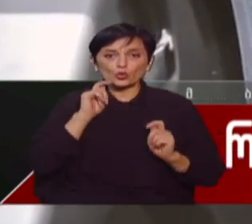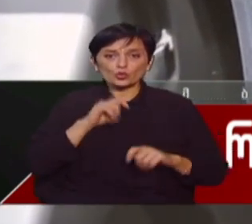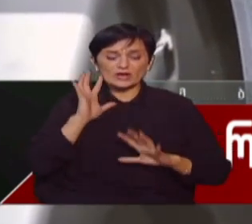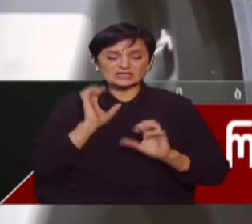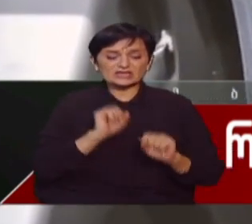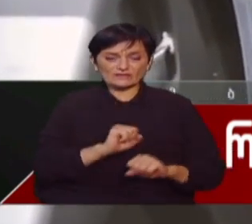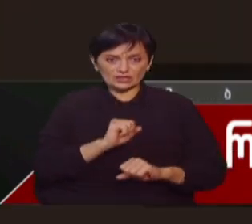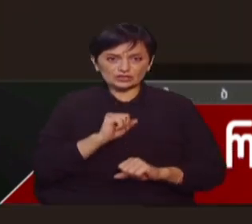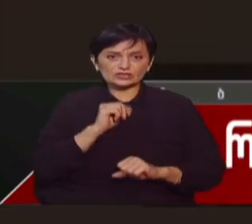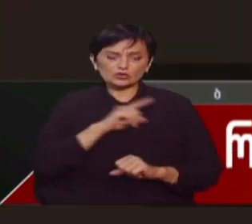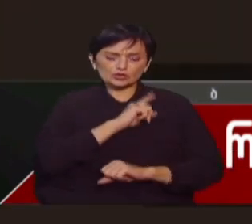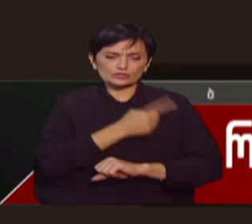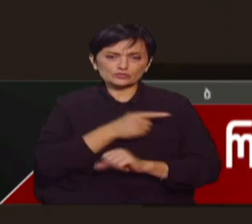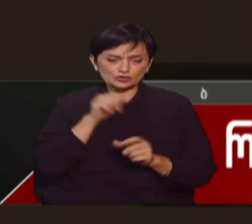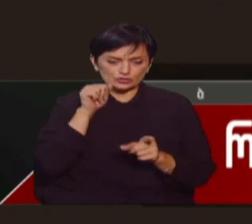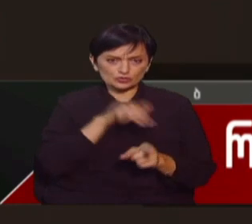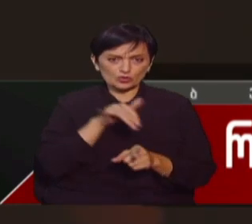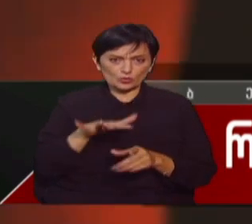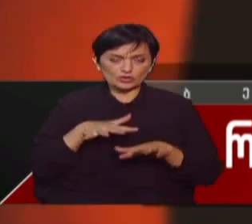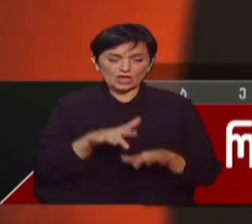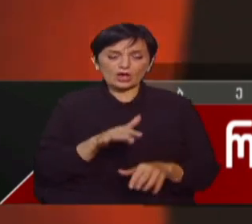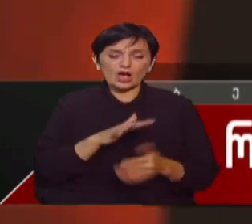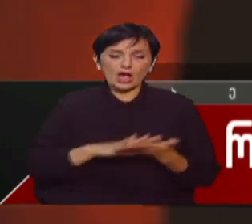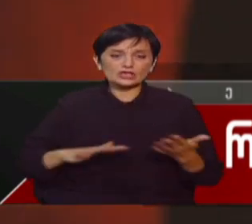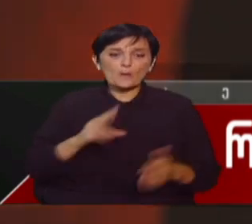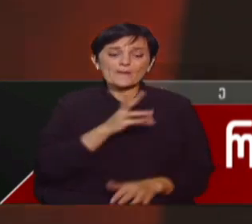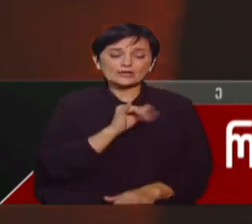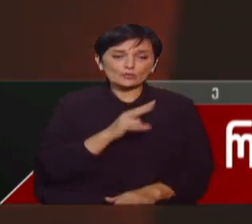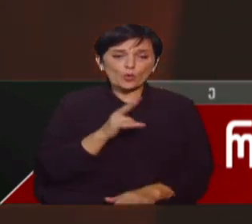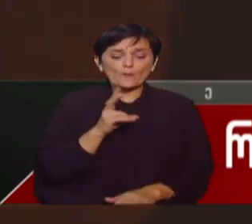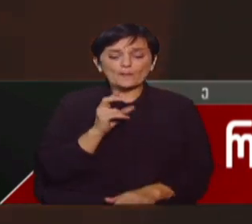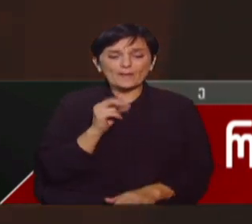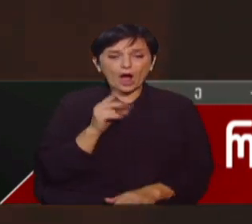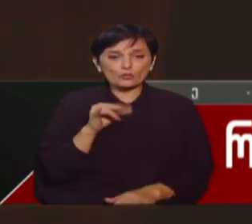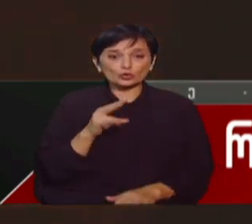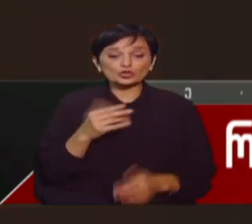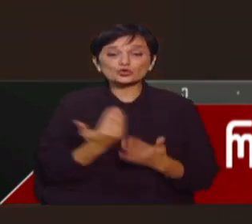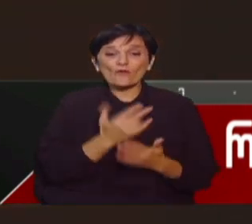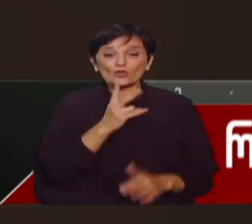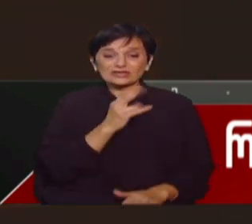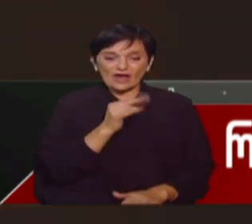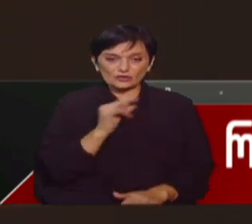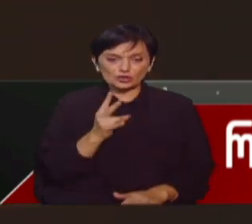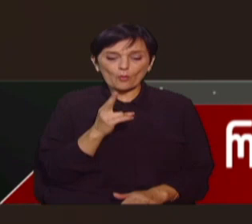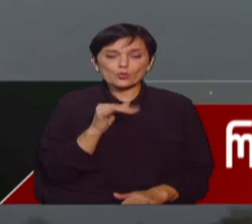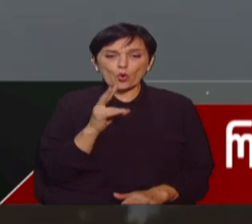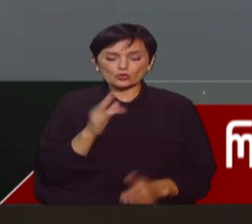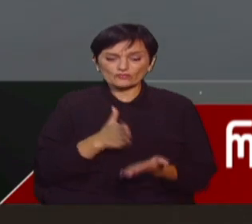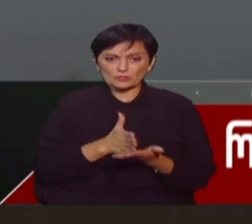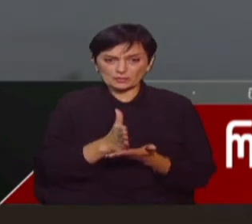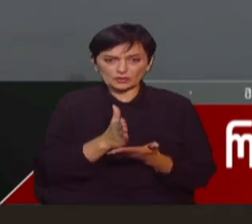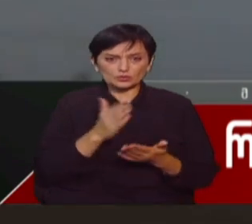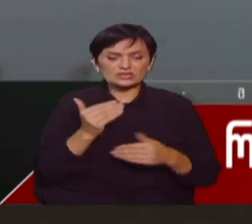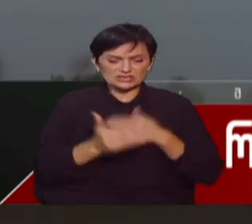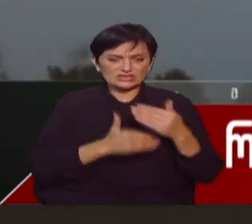zalebi agzeleben chetevitii operatsiis chatarebas Bakhmutisa da Melitopolis mimartulebit. Novo Danilovka Novo Prokopovkas mimartulebit